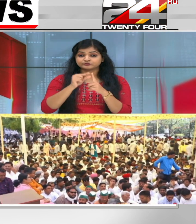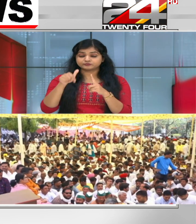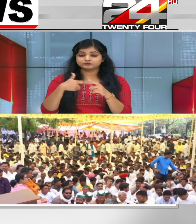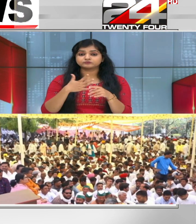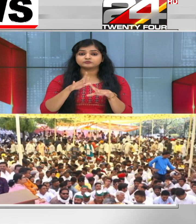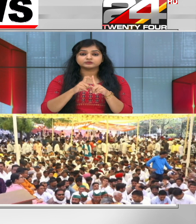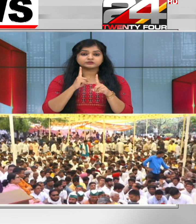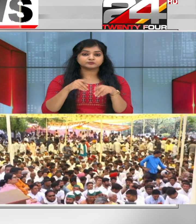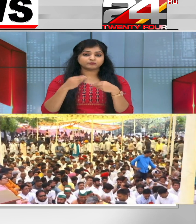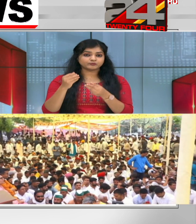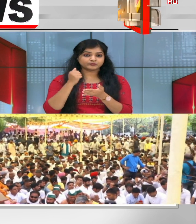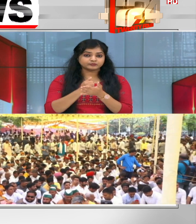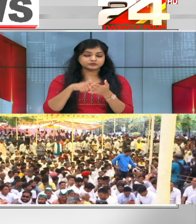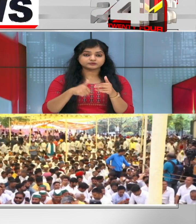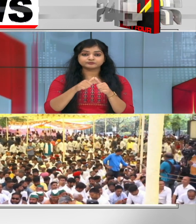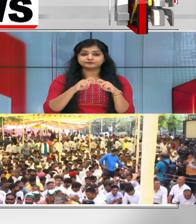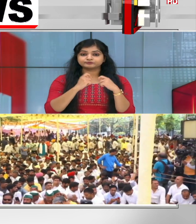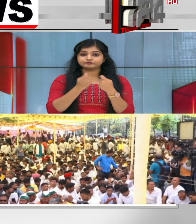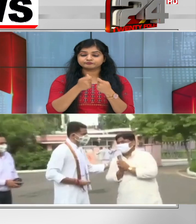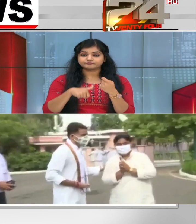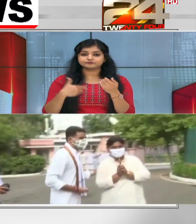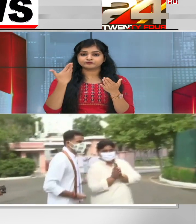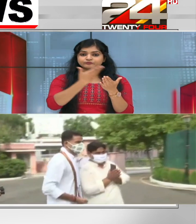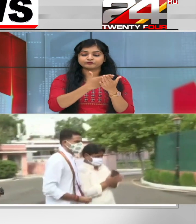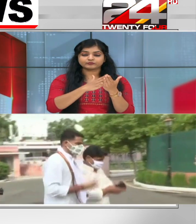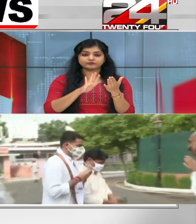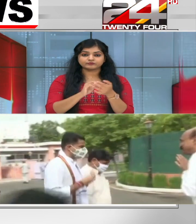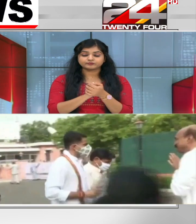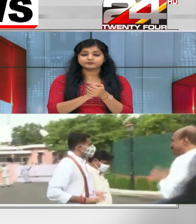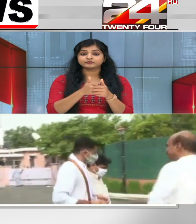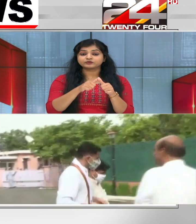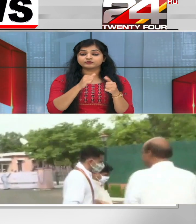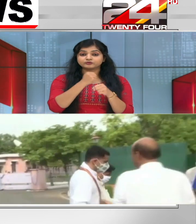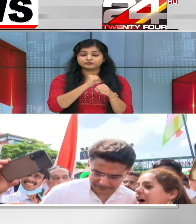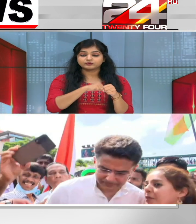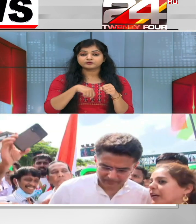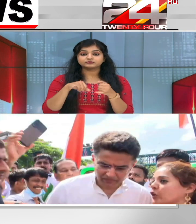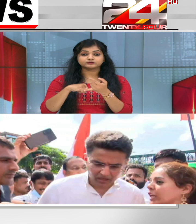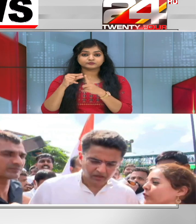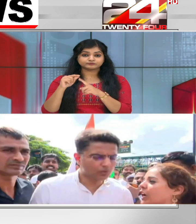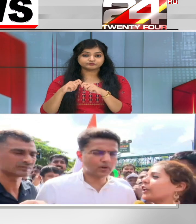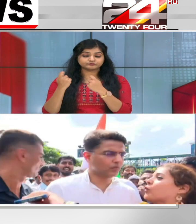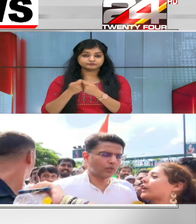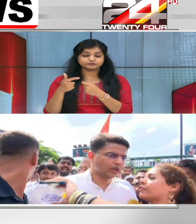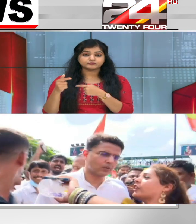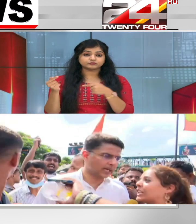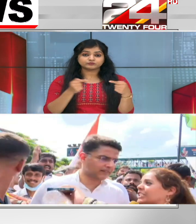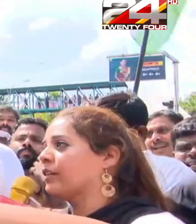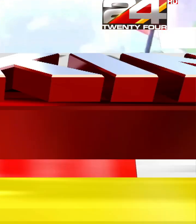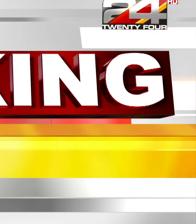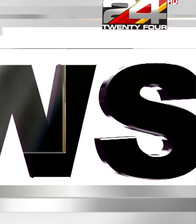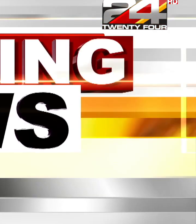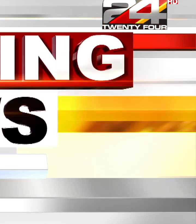ആവശ്യമാണ് ഇപ്പോൾ അശോക് ഗെഹ്ലോട്ട് പക്ഷം ഉന്നയിച്ചിരിക്കുന്നത്. ഗെഹ്ലോട്ട് പക്ഷവും സച്ചിൻ പക്ഷവും എതിർവാദങ്ങളുമായി